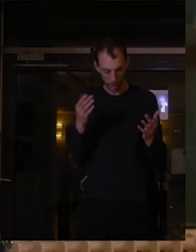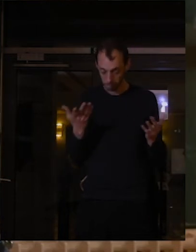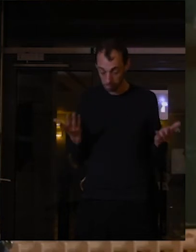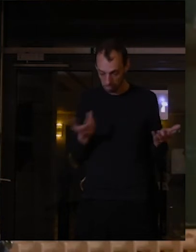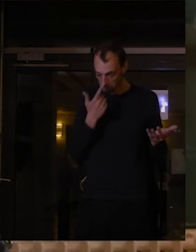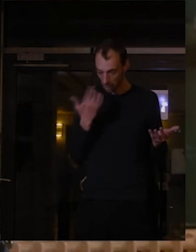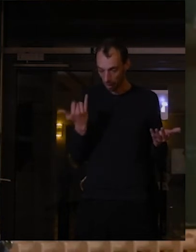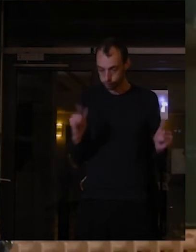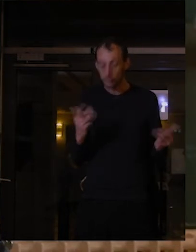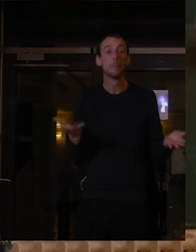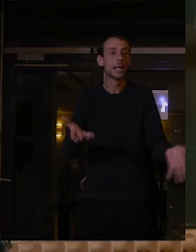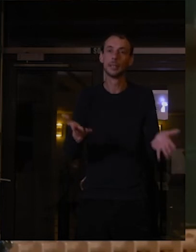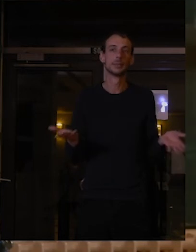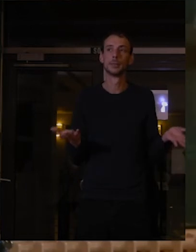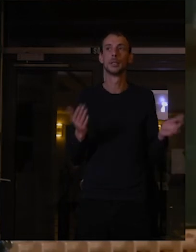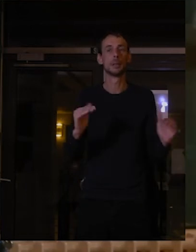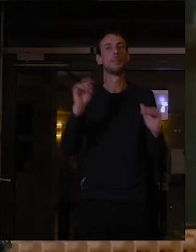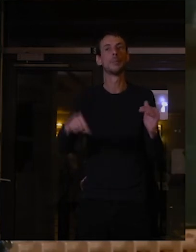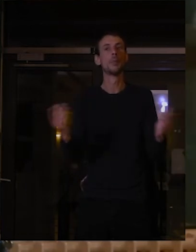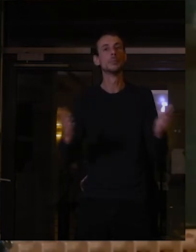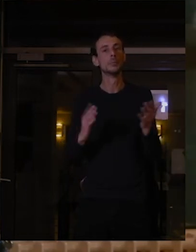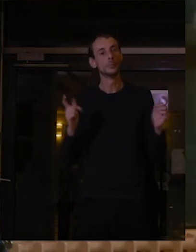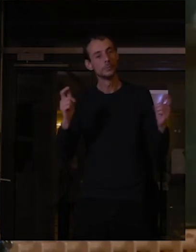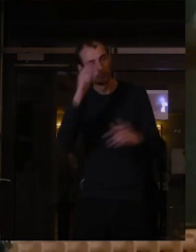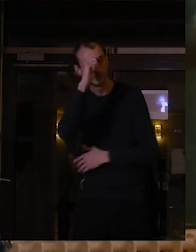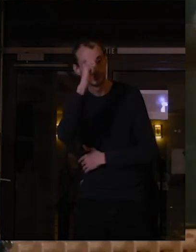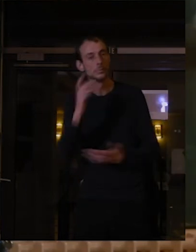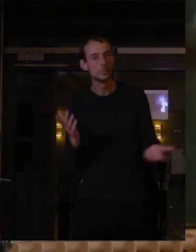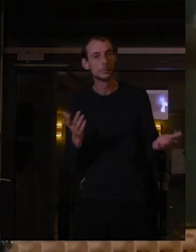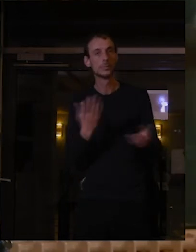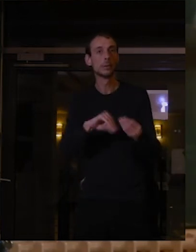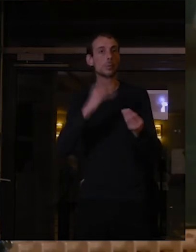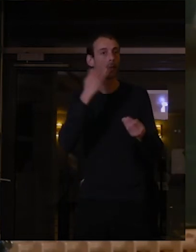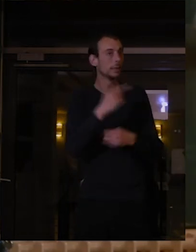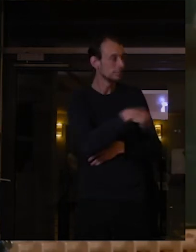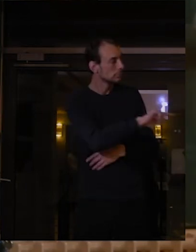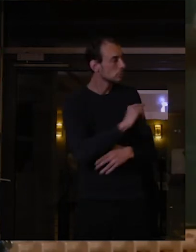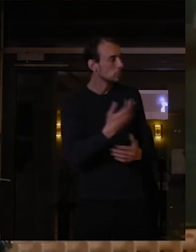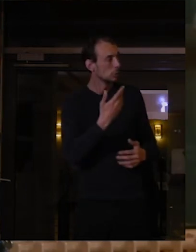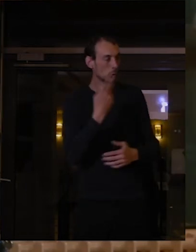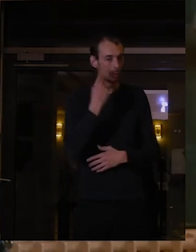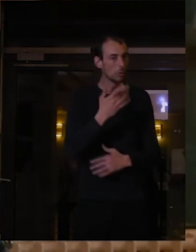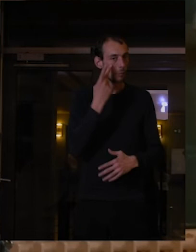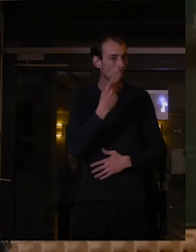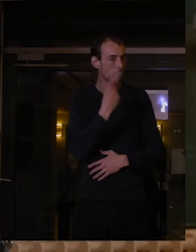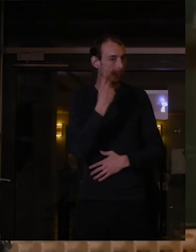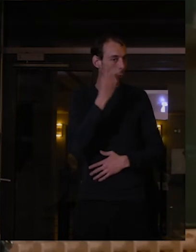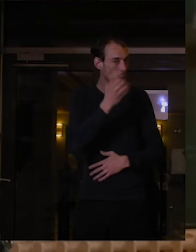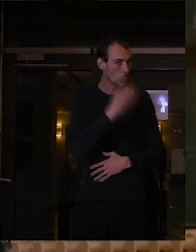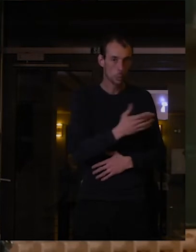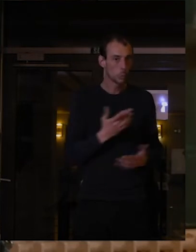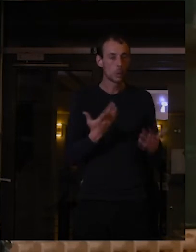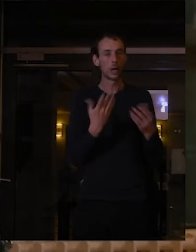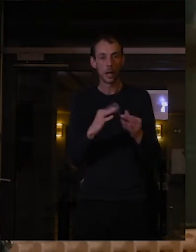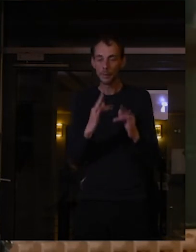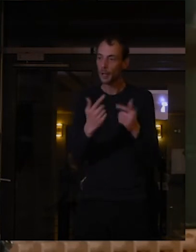choses qui sont faites. Et il est vrai que dans le monde du sport, vous en êtes témoin, vous, et vous l'avez dit au travers des équipements,